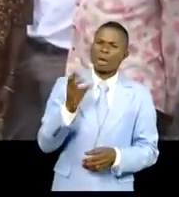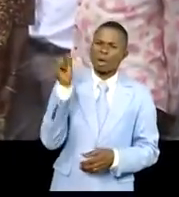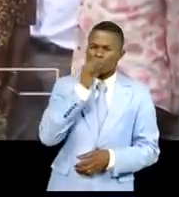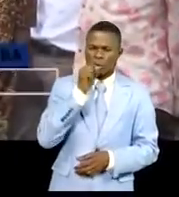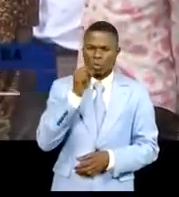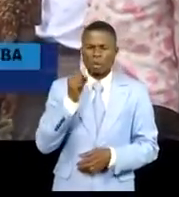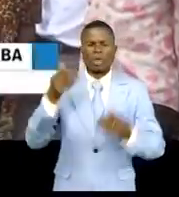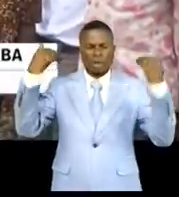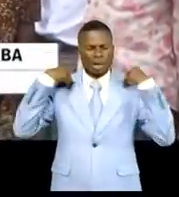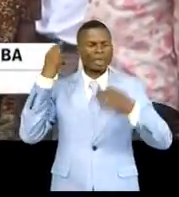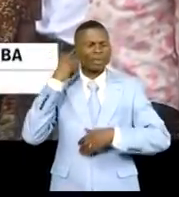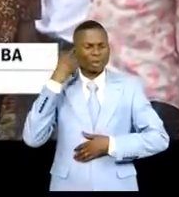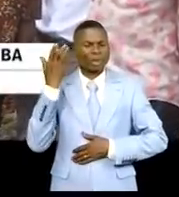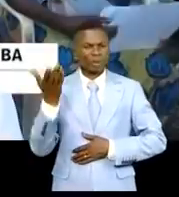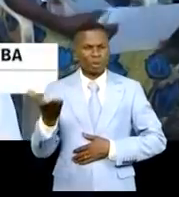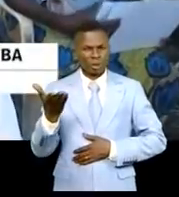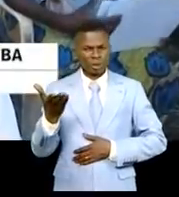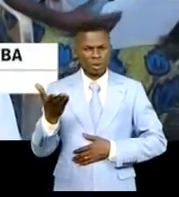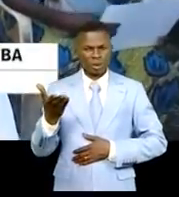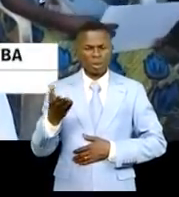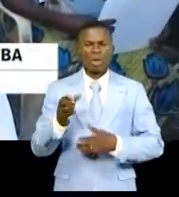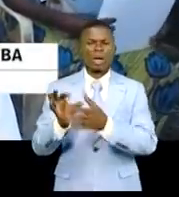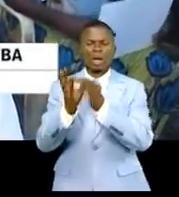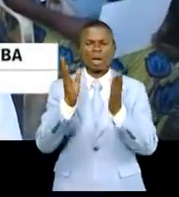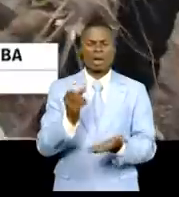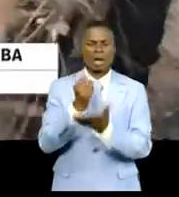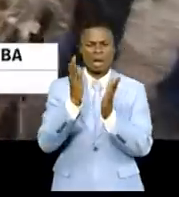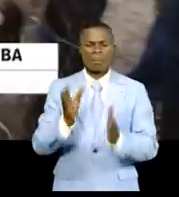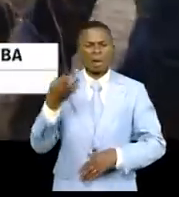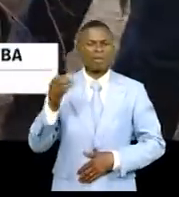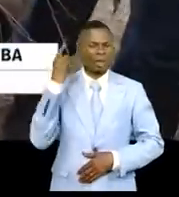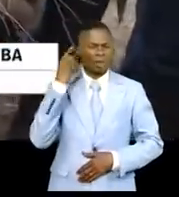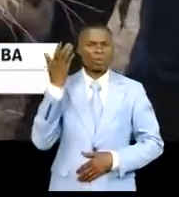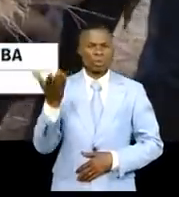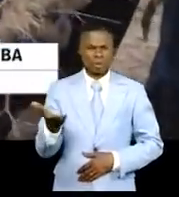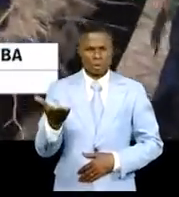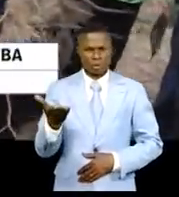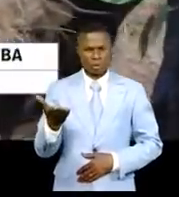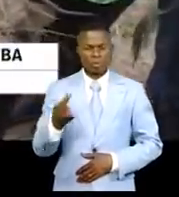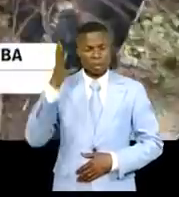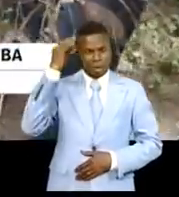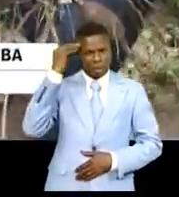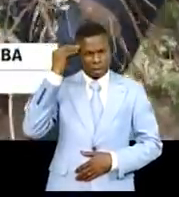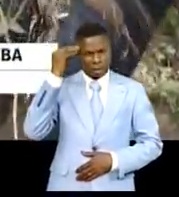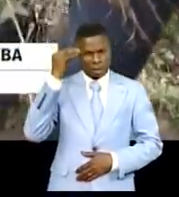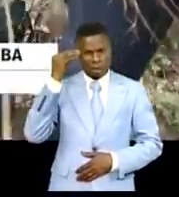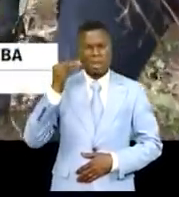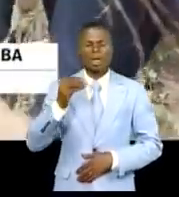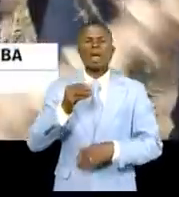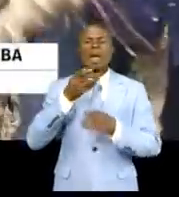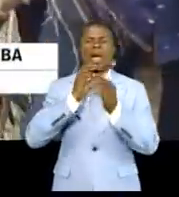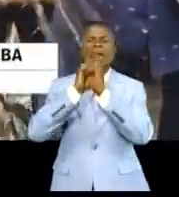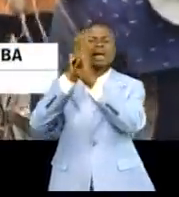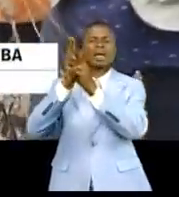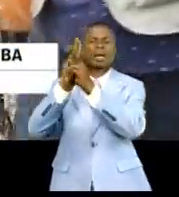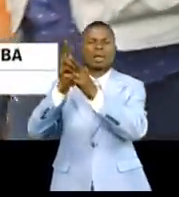oreilles attentives de l'attaché de coopération de l'ambassade de France. Et ils espèrent être de nouveau appuyés à